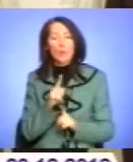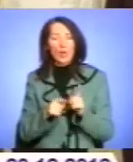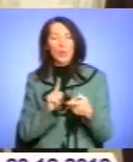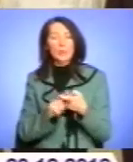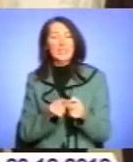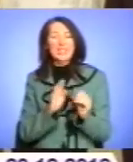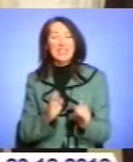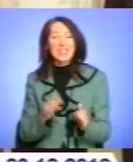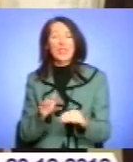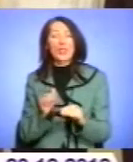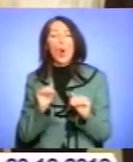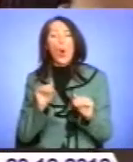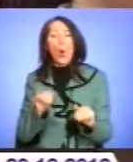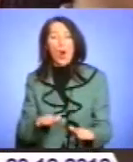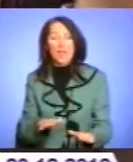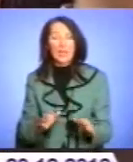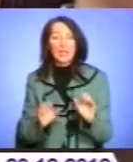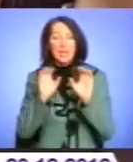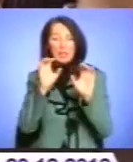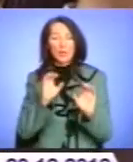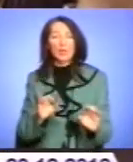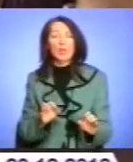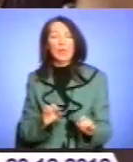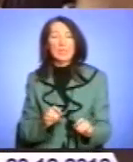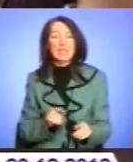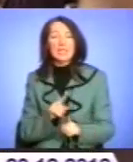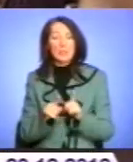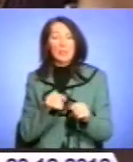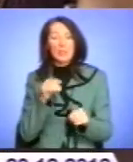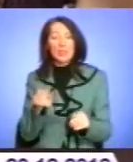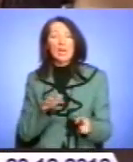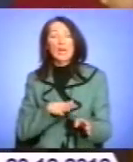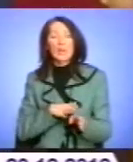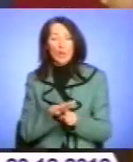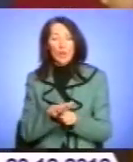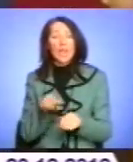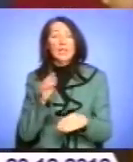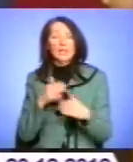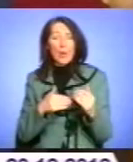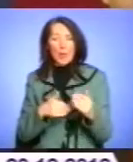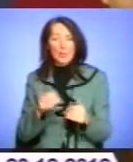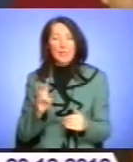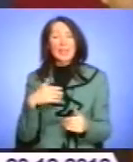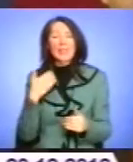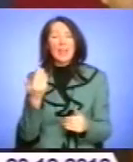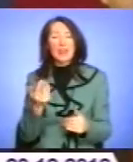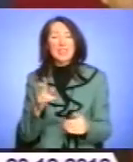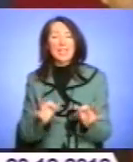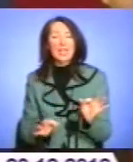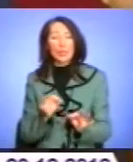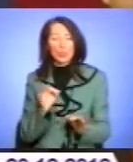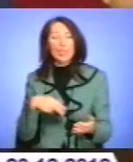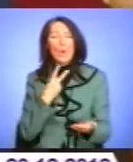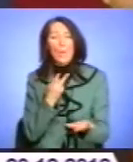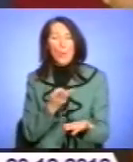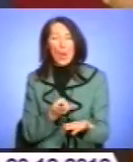від ухвалення законодавчих змін, а й від їх неухильного застосування на практиці. На вас, як суддів, покладене